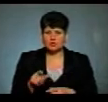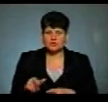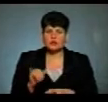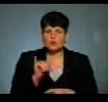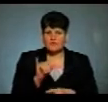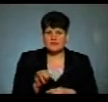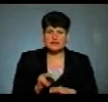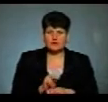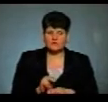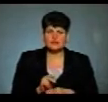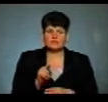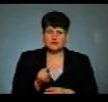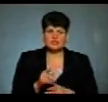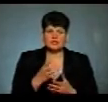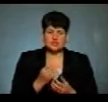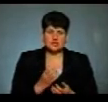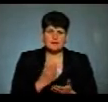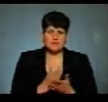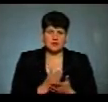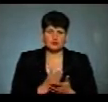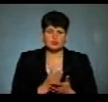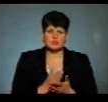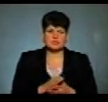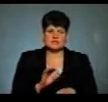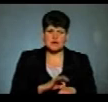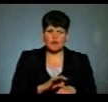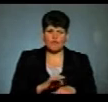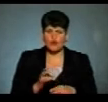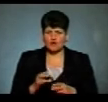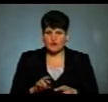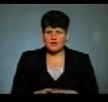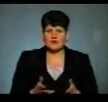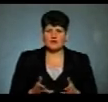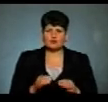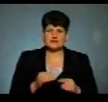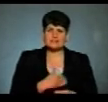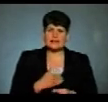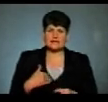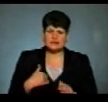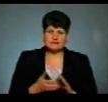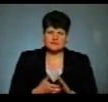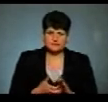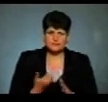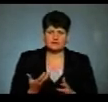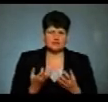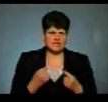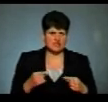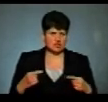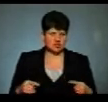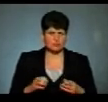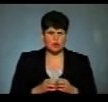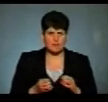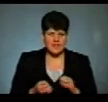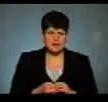на лікуванні, вони мали ще якісь супутні захворювання, так, чи можливо це там легенева недостатність, ще якісь інші проблеми, що в